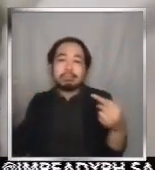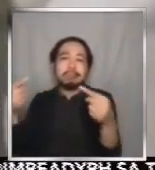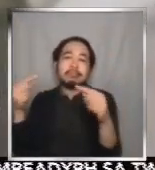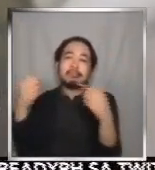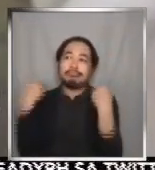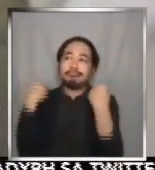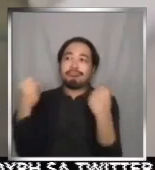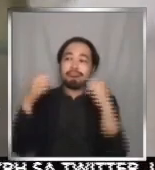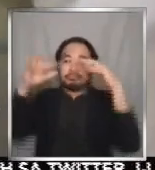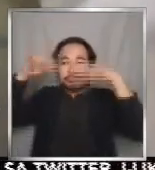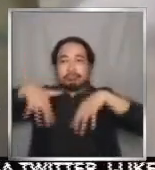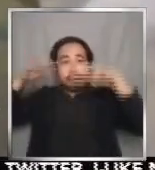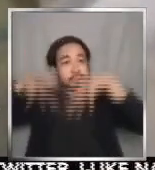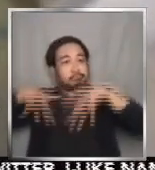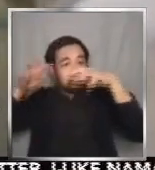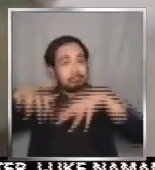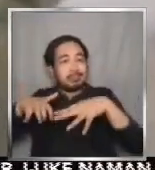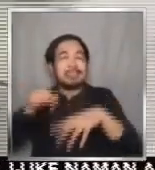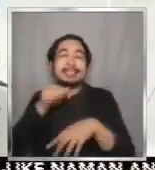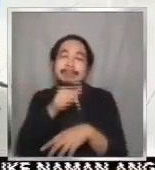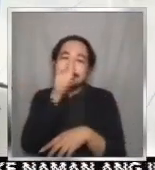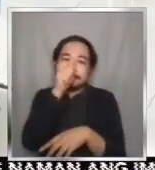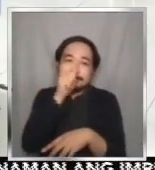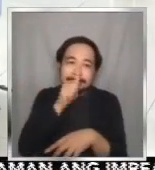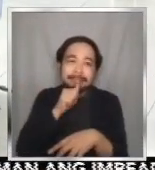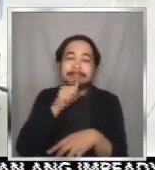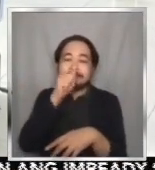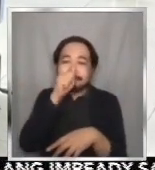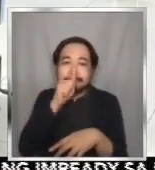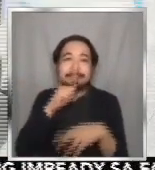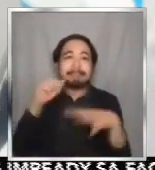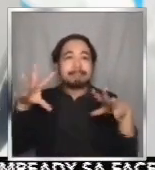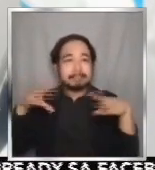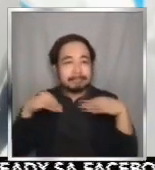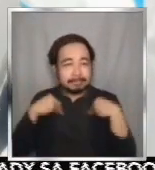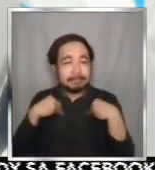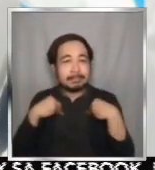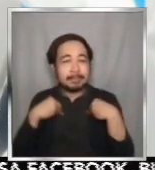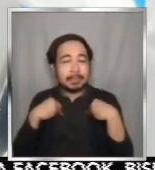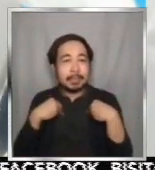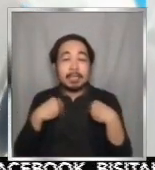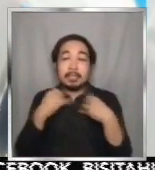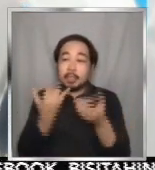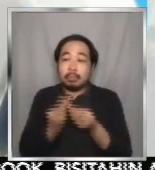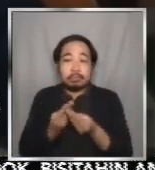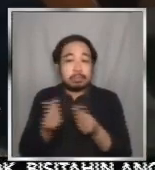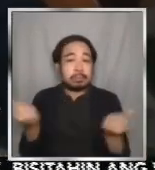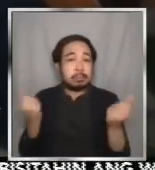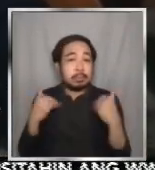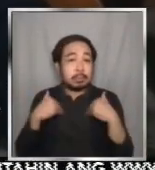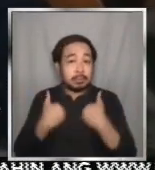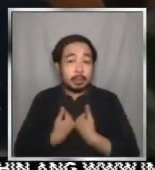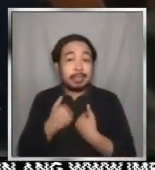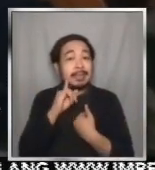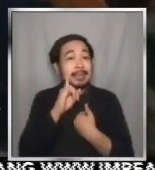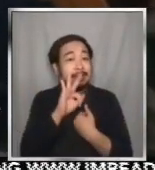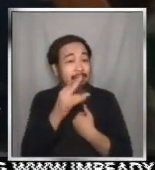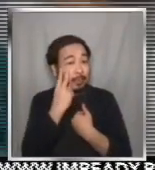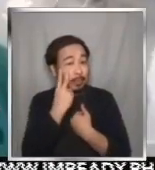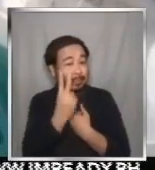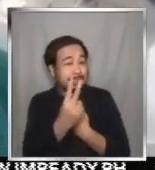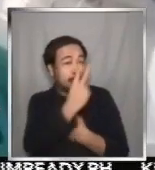Lahat yan, kanilang tinitiis. Napapawi daw ang kanilang pagod sa tuwing gumagaling ang kanilang